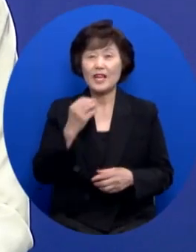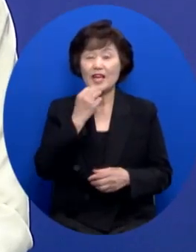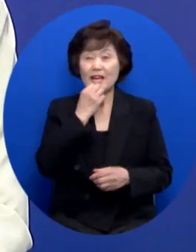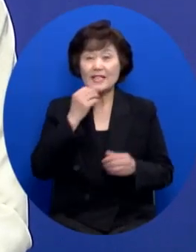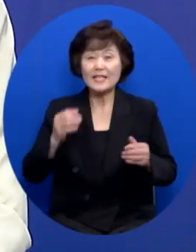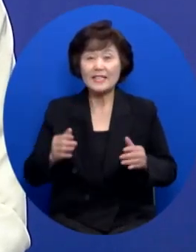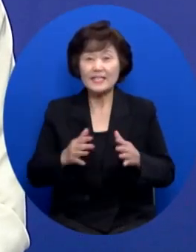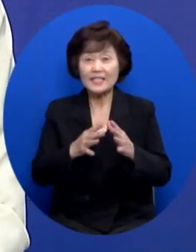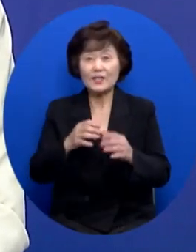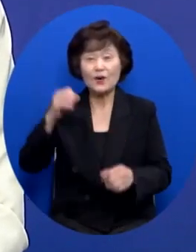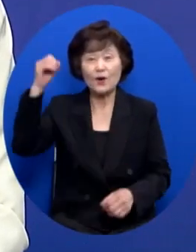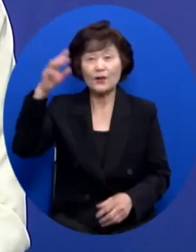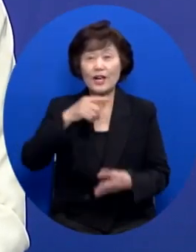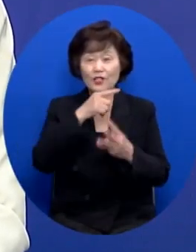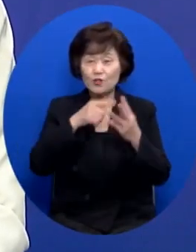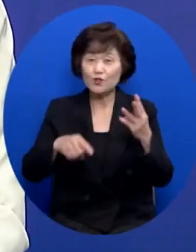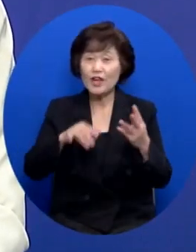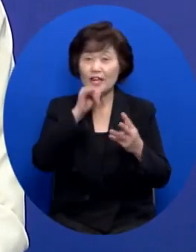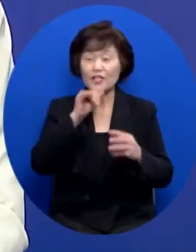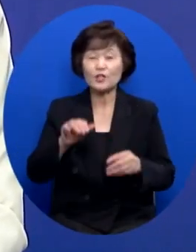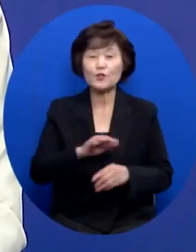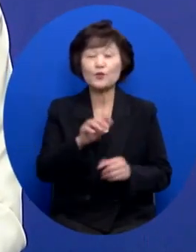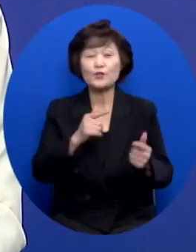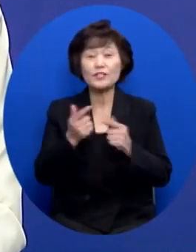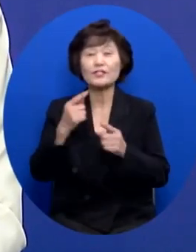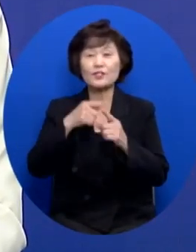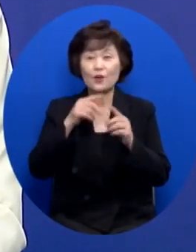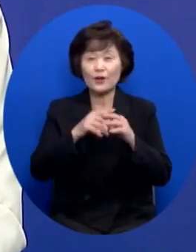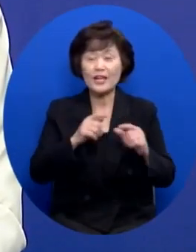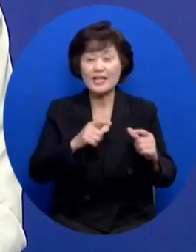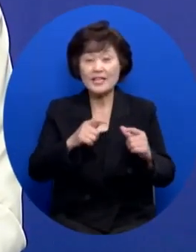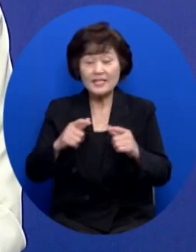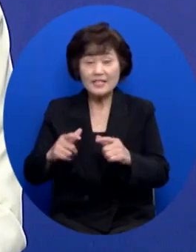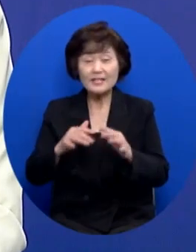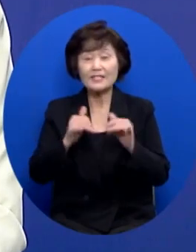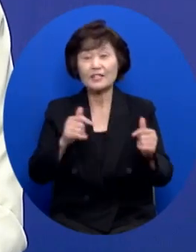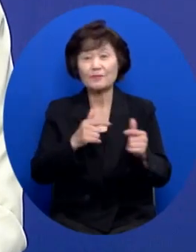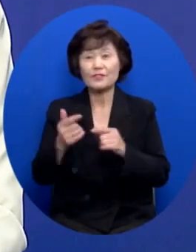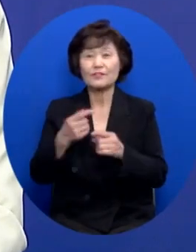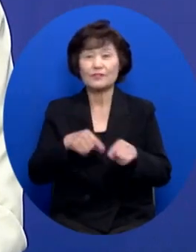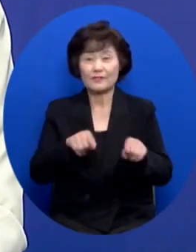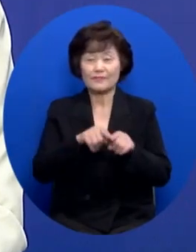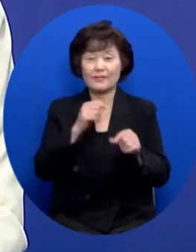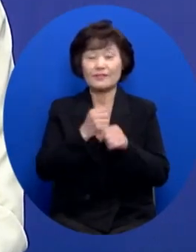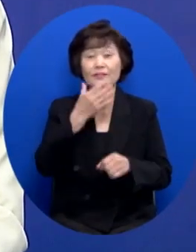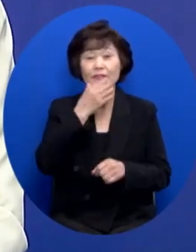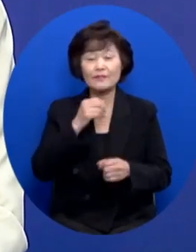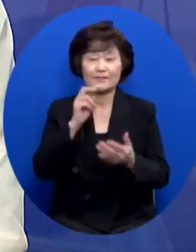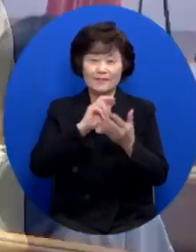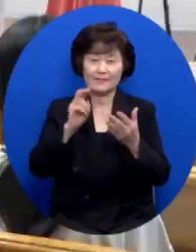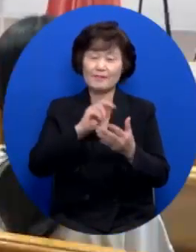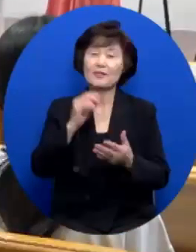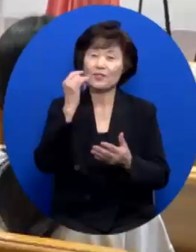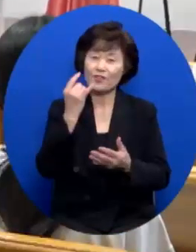경기도 양주에 위치한 우리들 교회가 지역 주민과 함께하는 행복 음악회를 개최했습니다.